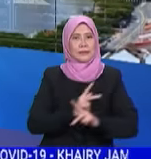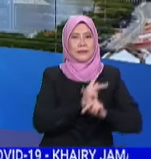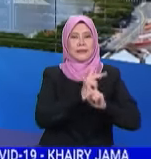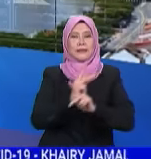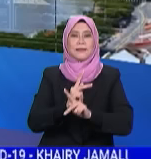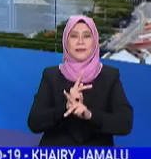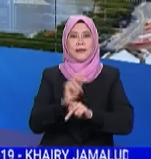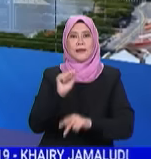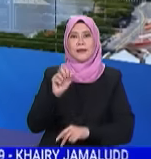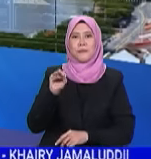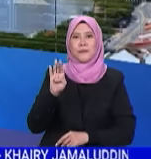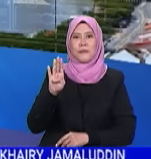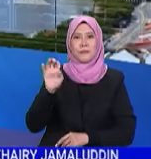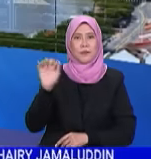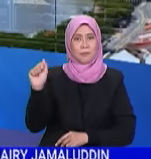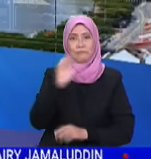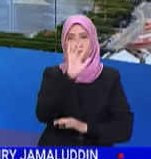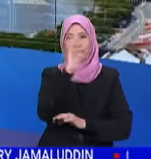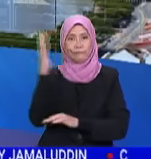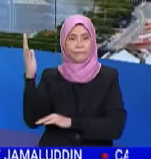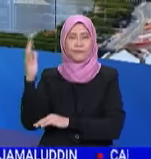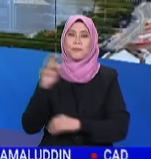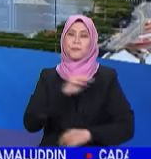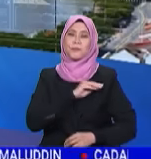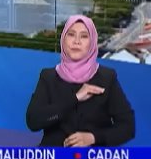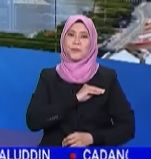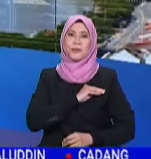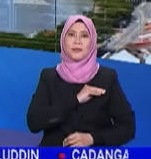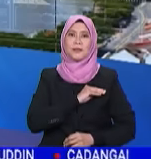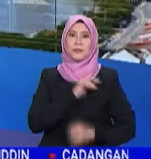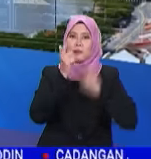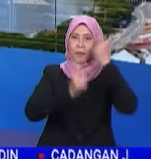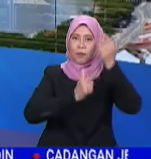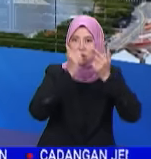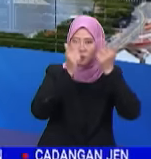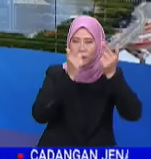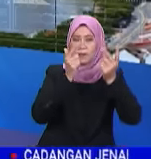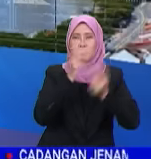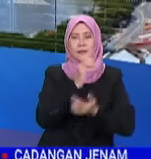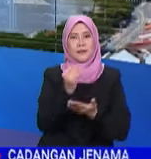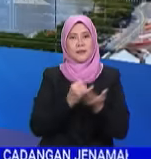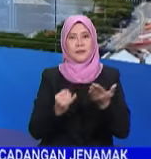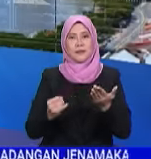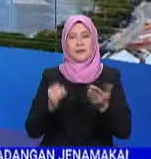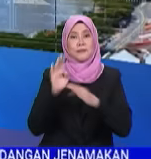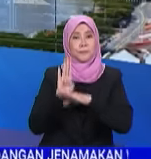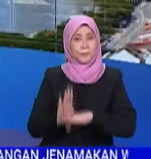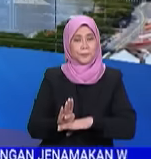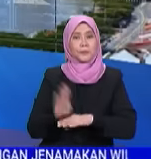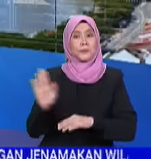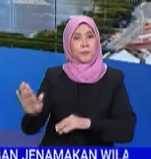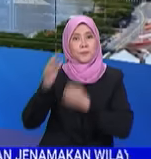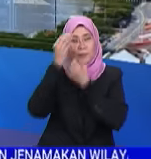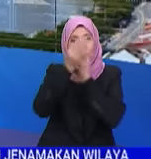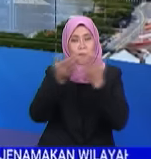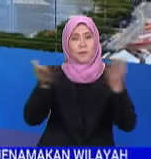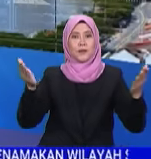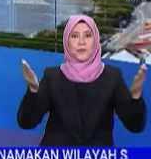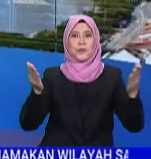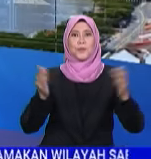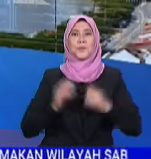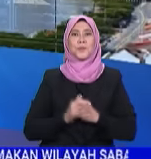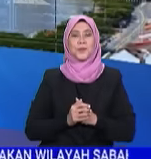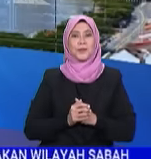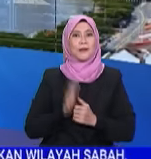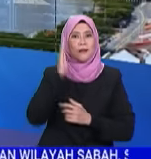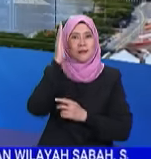amfibia di rantau ini menteri pelancongan kesenian dan kebudayaan Datuk Seri Abdul Karim Rahman Hamzah memberitahu ia secara tidak